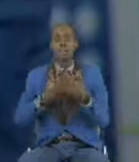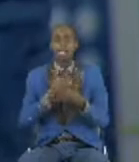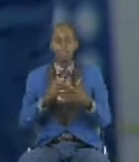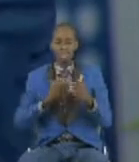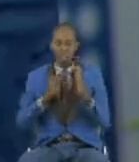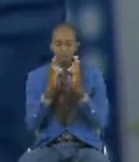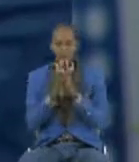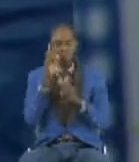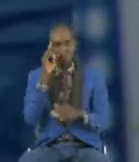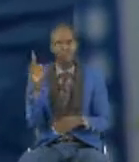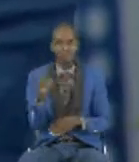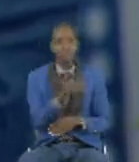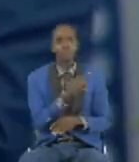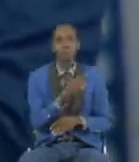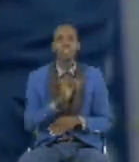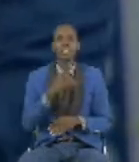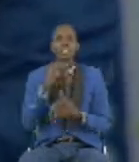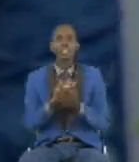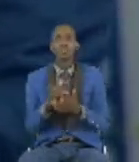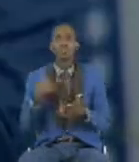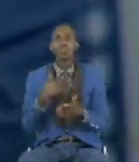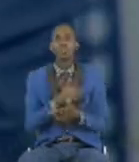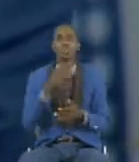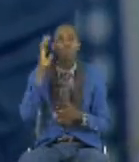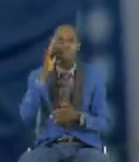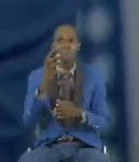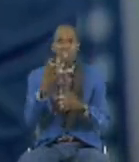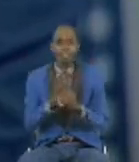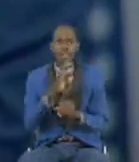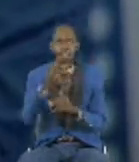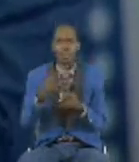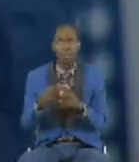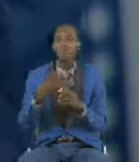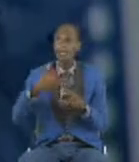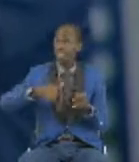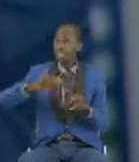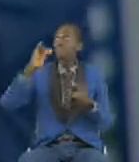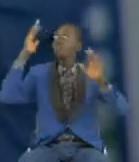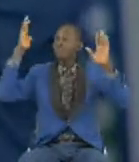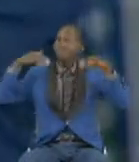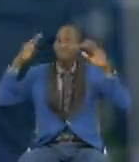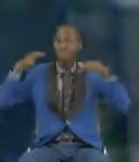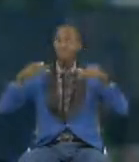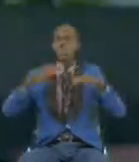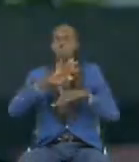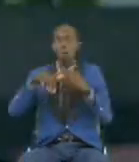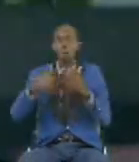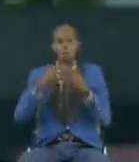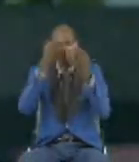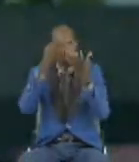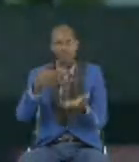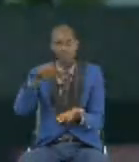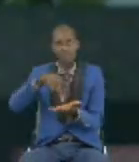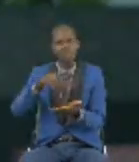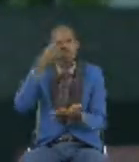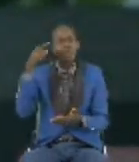pour eux. J'ai dit, nous allons maintenant prendre les noms. Et la pluie tombait toujours. Et ils sont restés là-bas. Ils avaient la